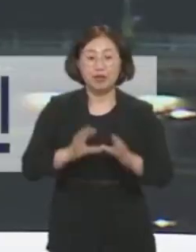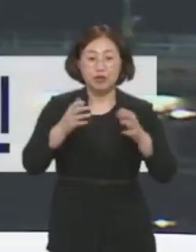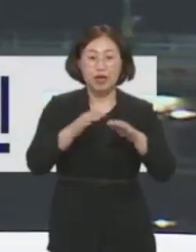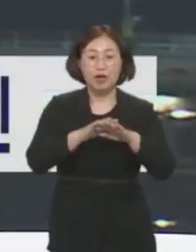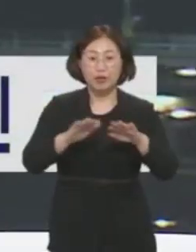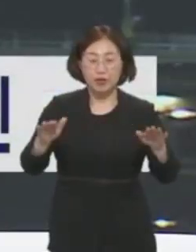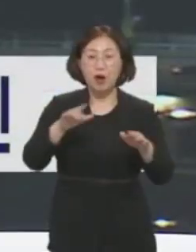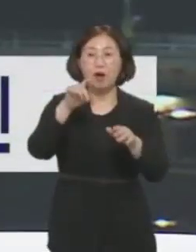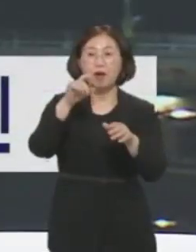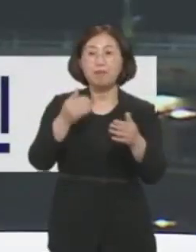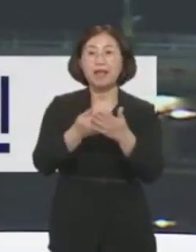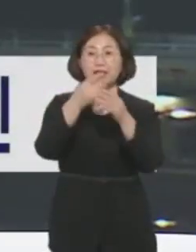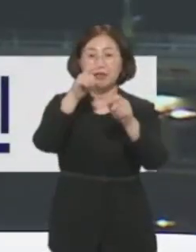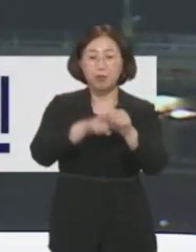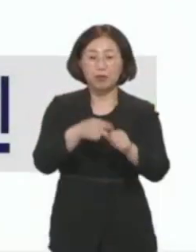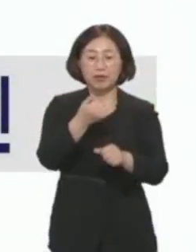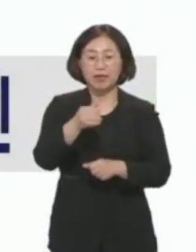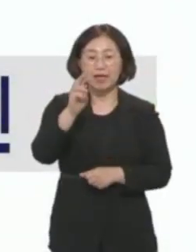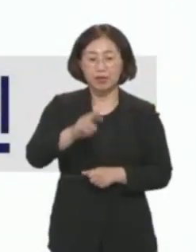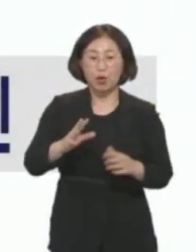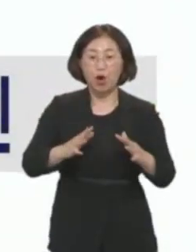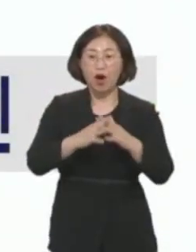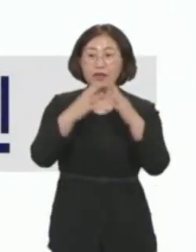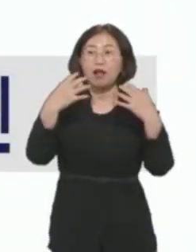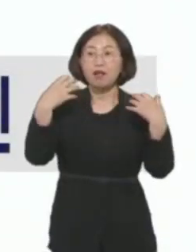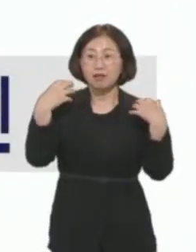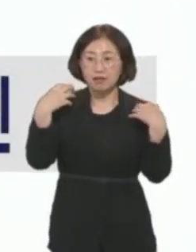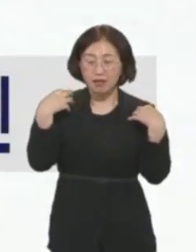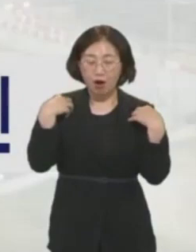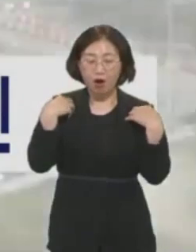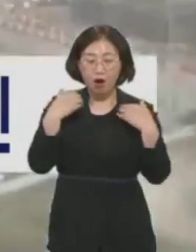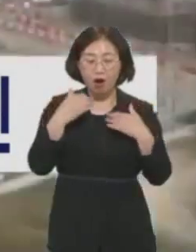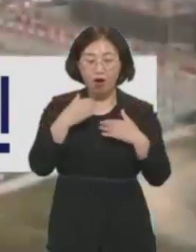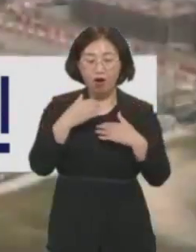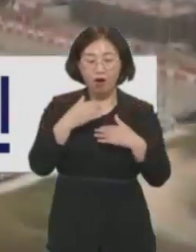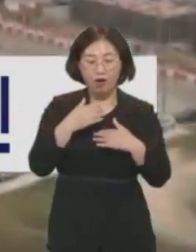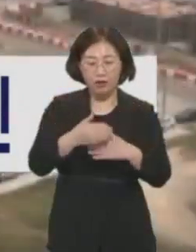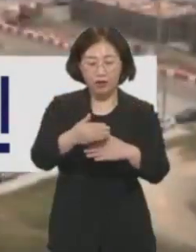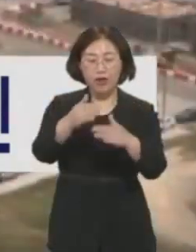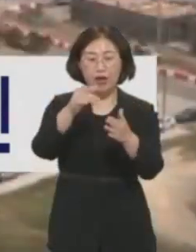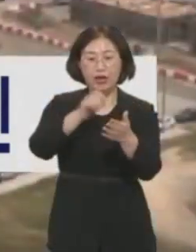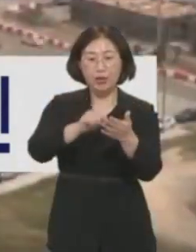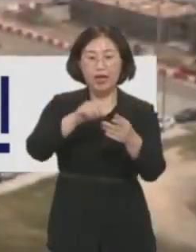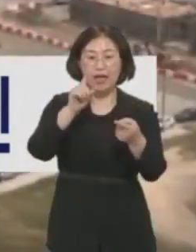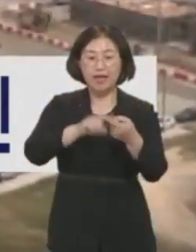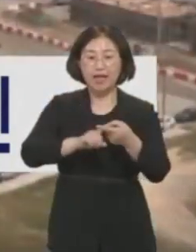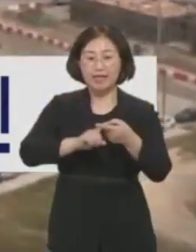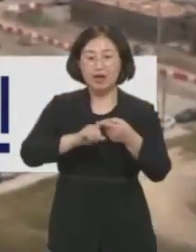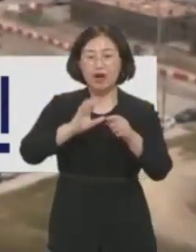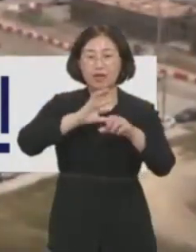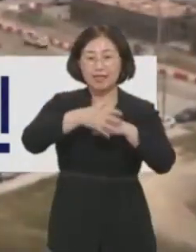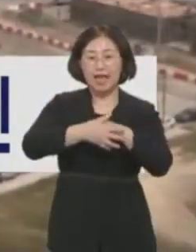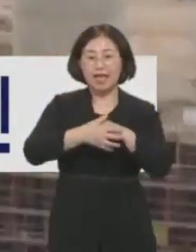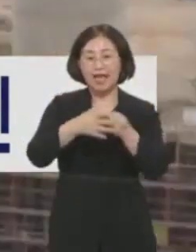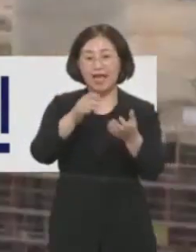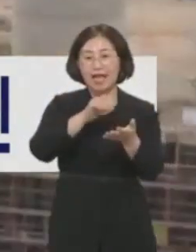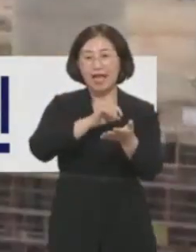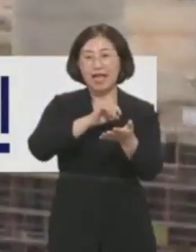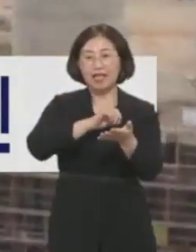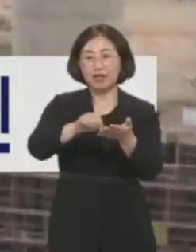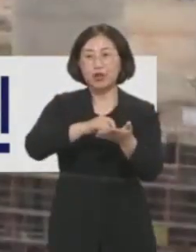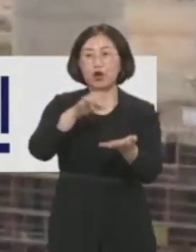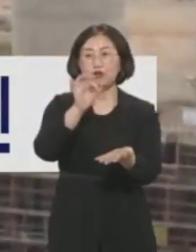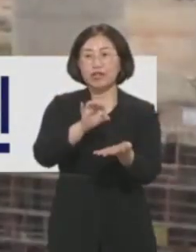국가균형발전을 위해 시작된 세종 행정중심 복합도시 건설과정 기록에 대해 유네스코 세계 기록유산 등재가